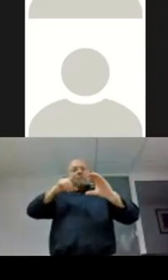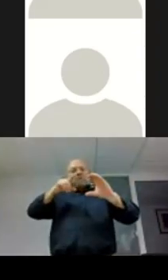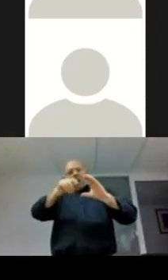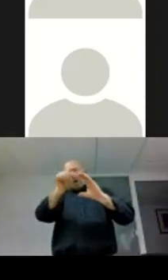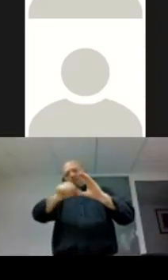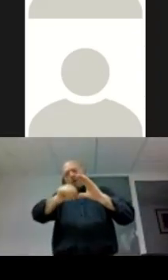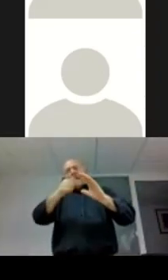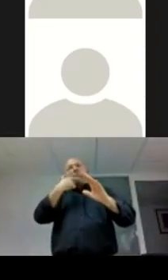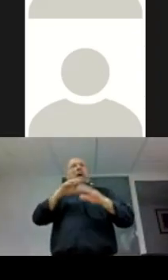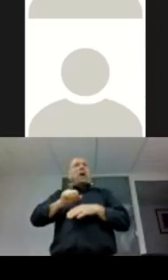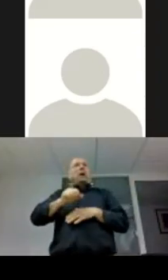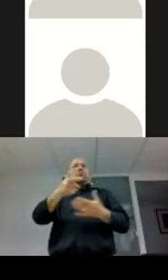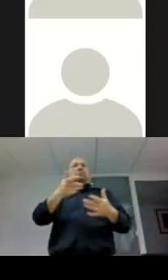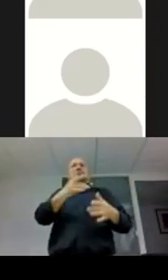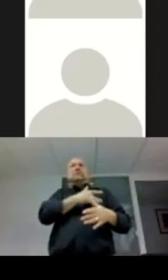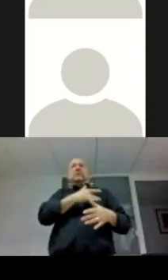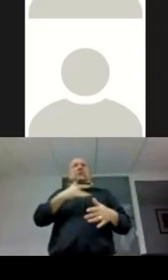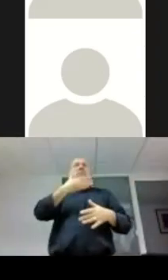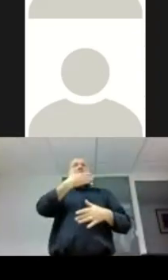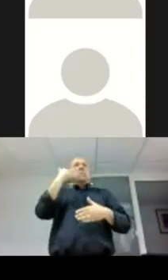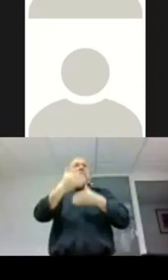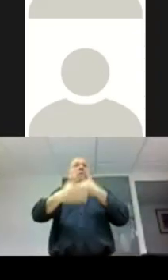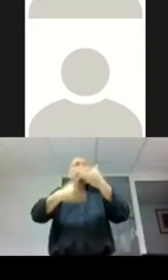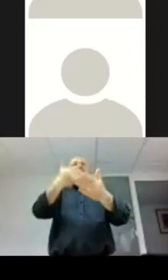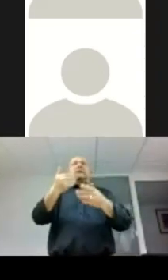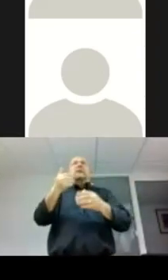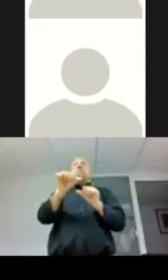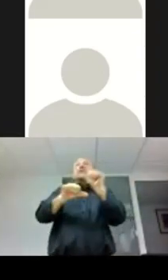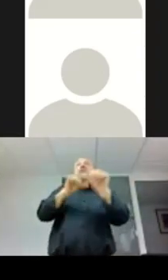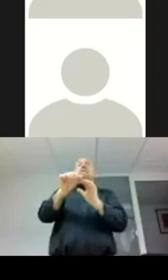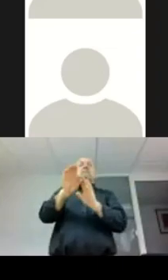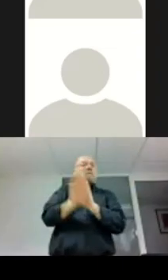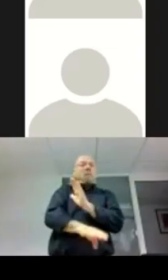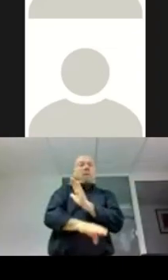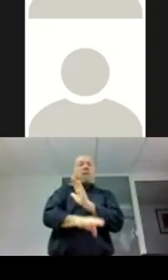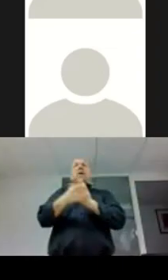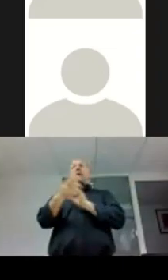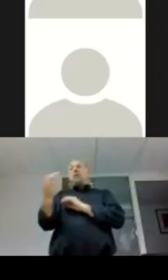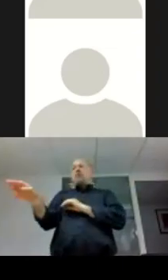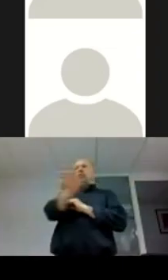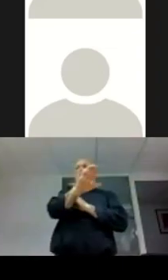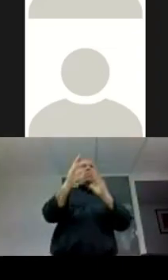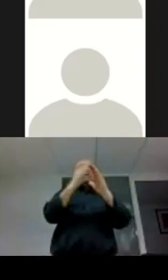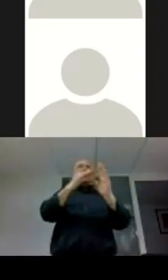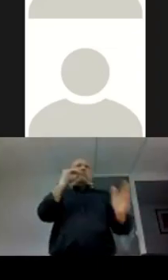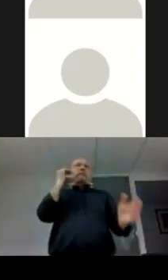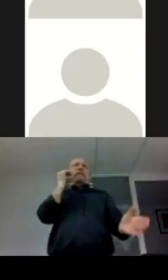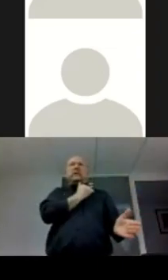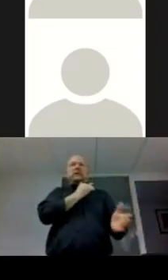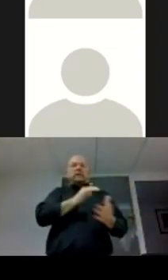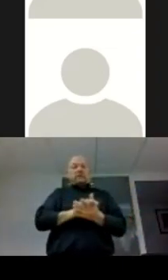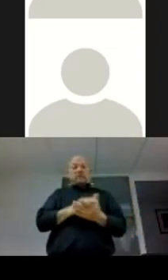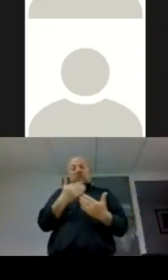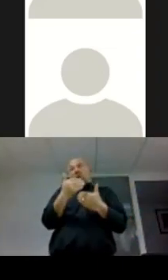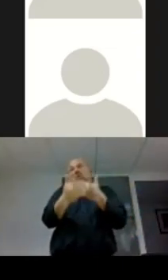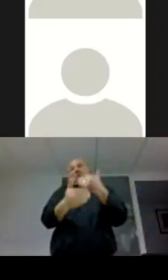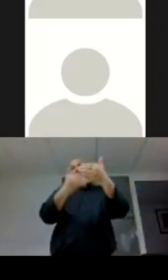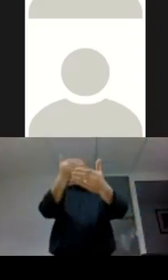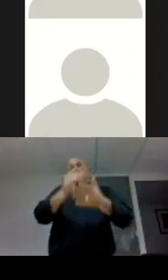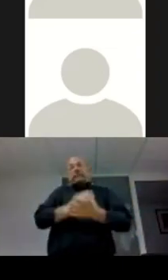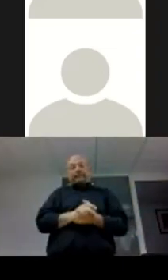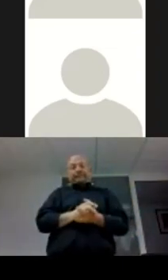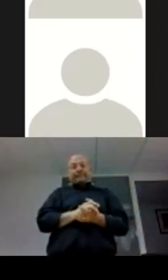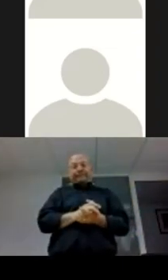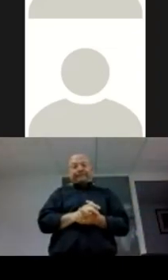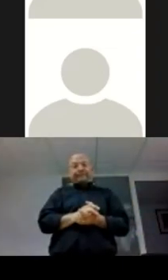importante et donc d'avoir une récupération post-opératoire plus rapide, notamment en termes de douleur, en termes de reprise de transit. Donc